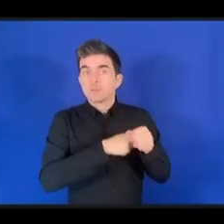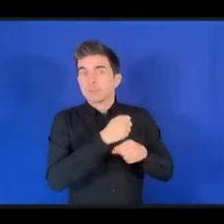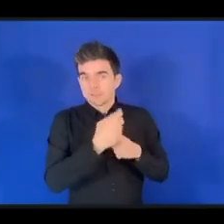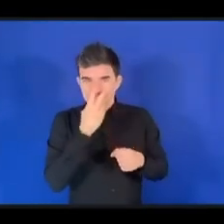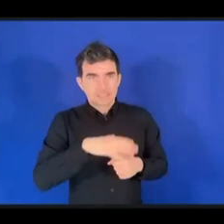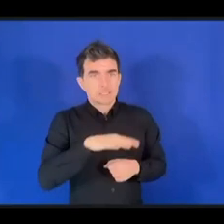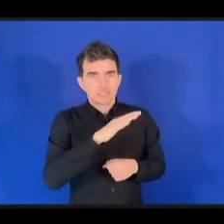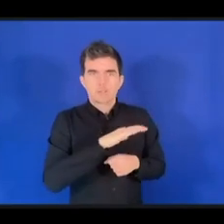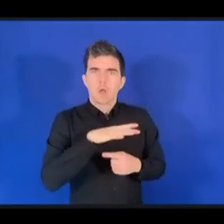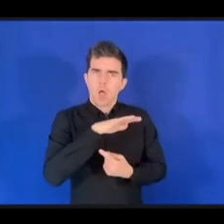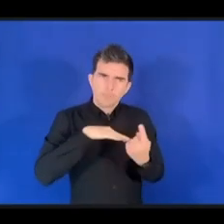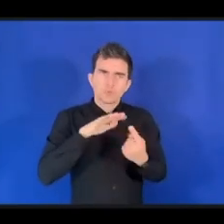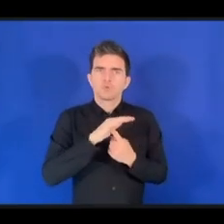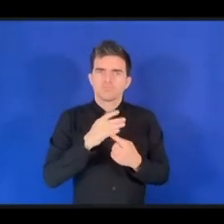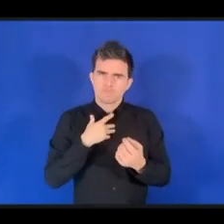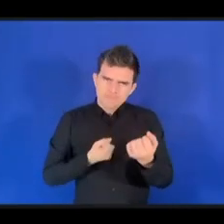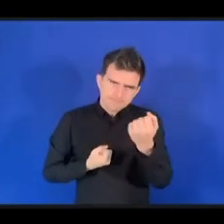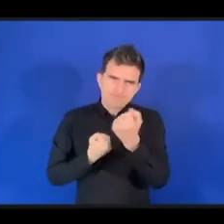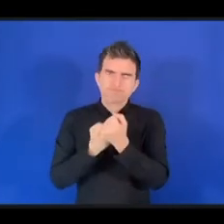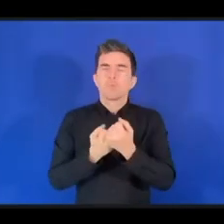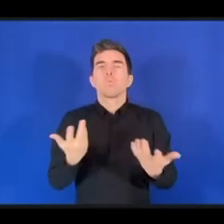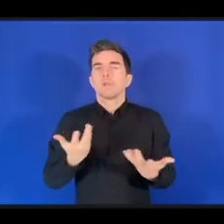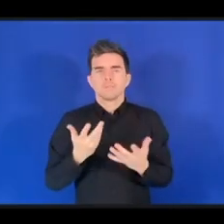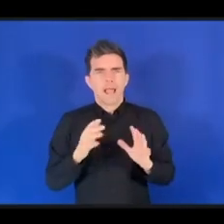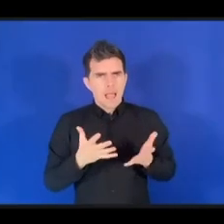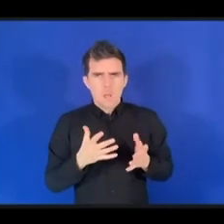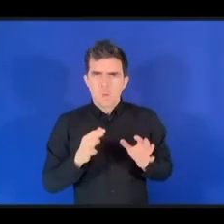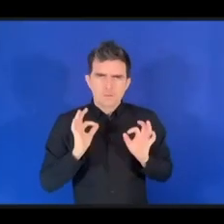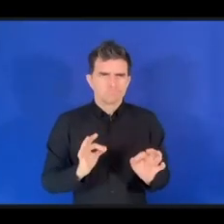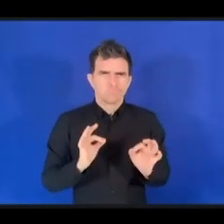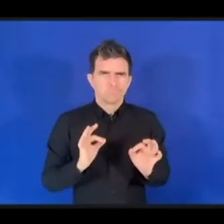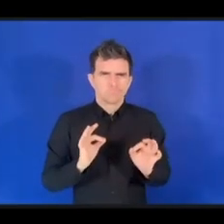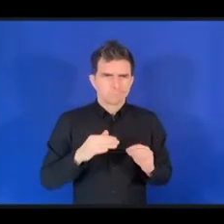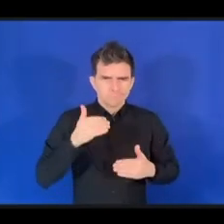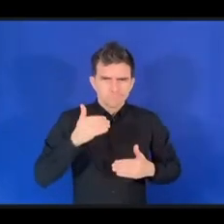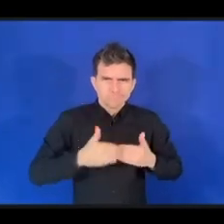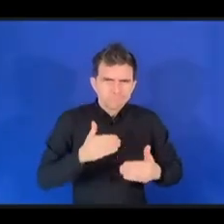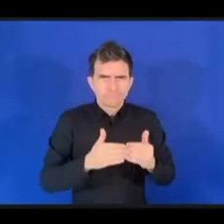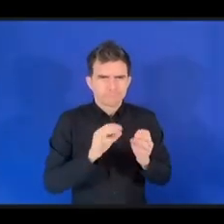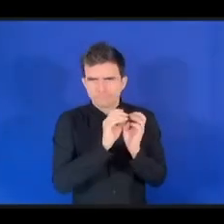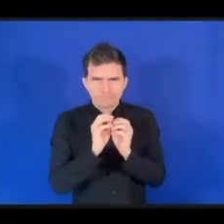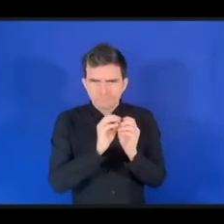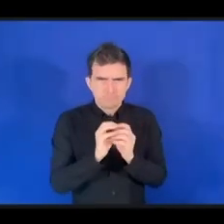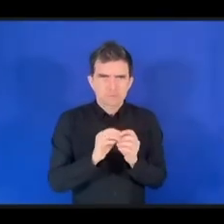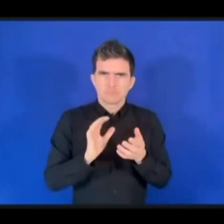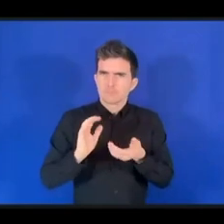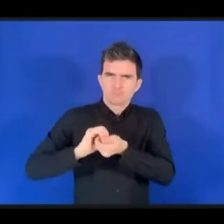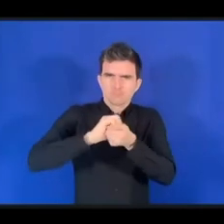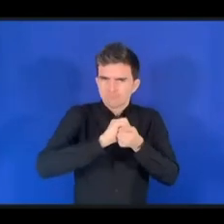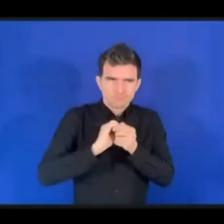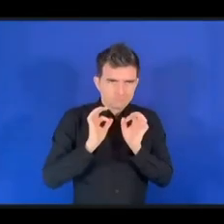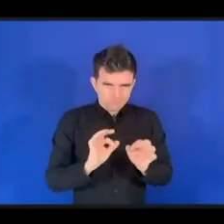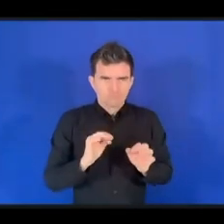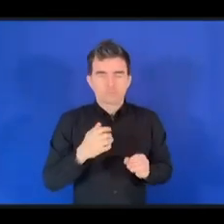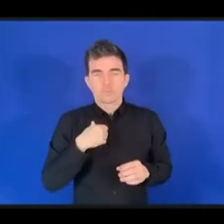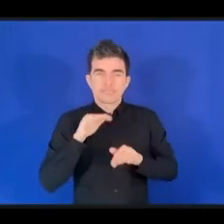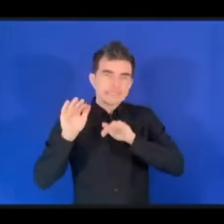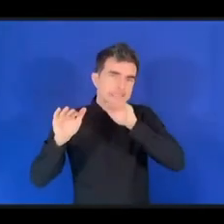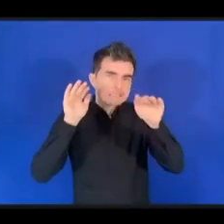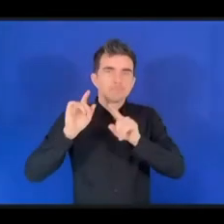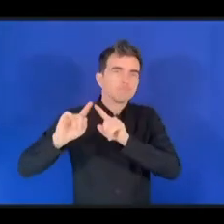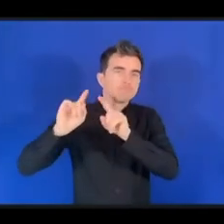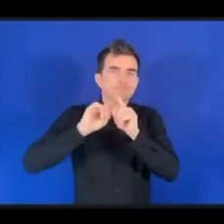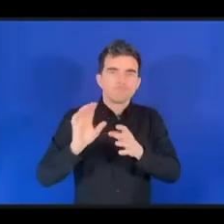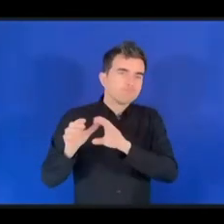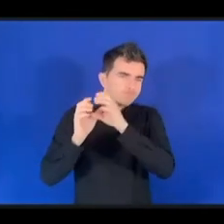gouvernance multipartite et multiacteur a été encouragé par la communauté technique nous lançons un appel à